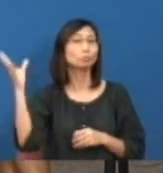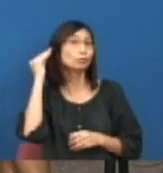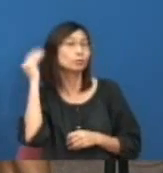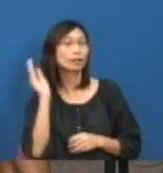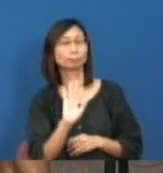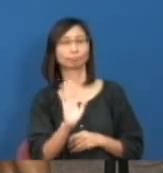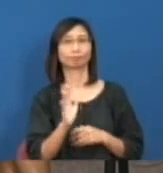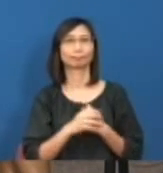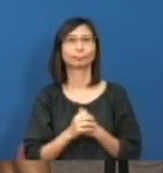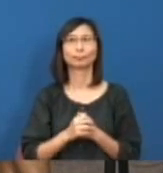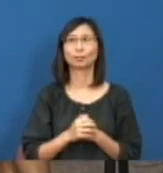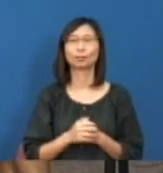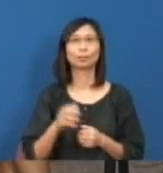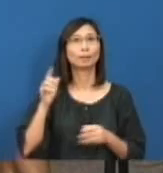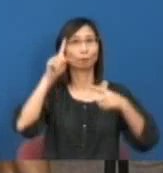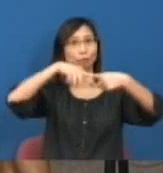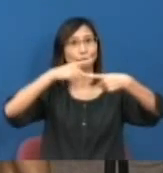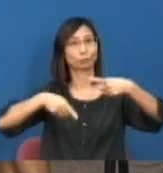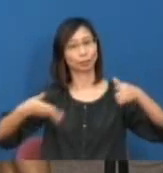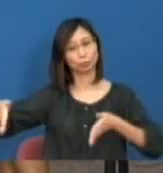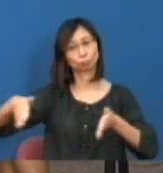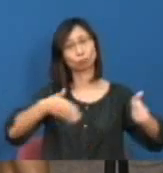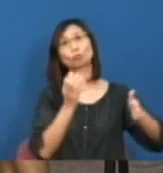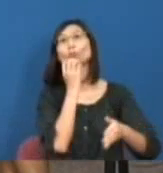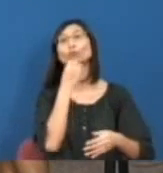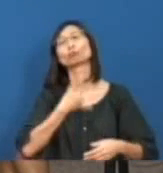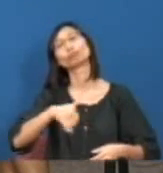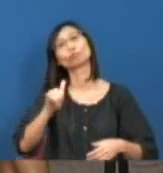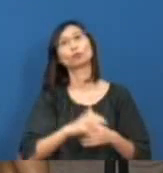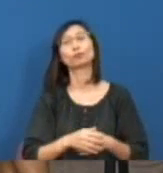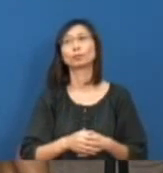個講。咁大江東佢固然係呢個